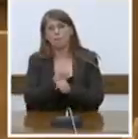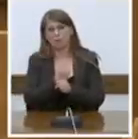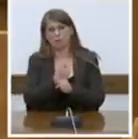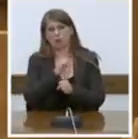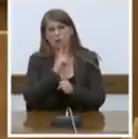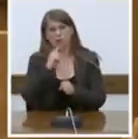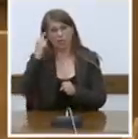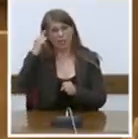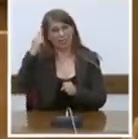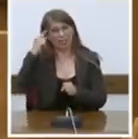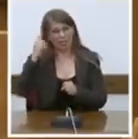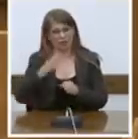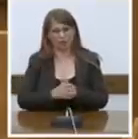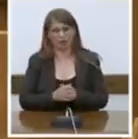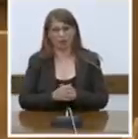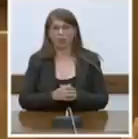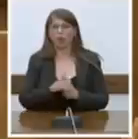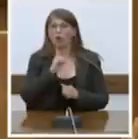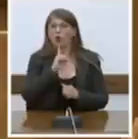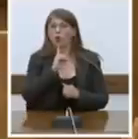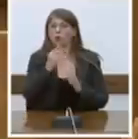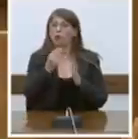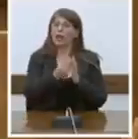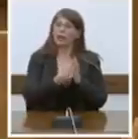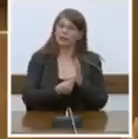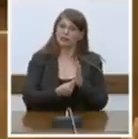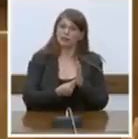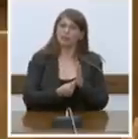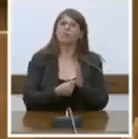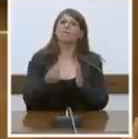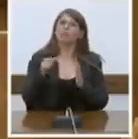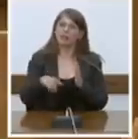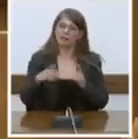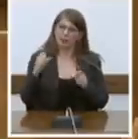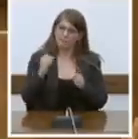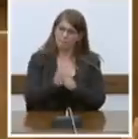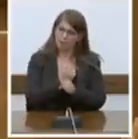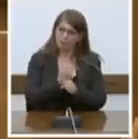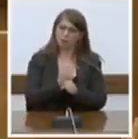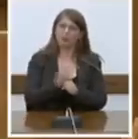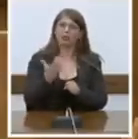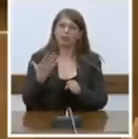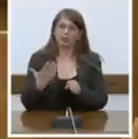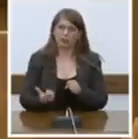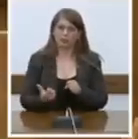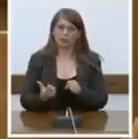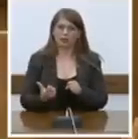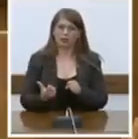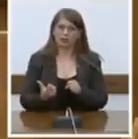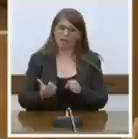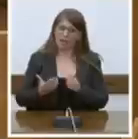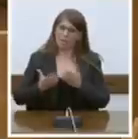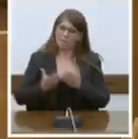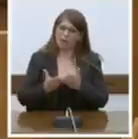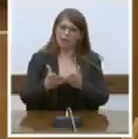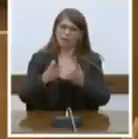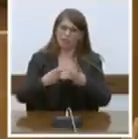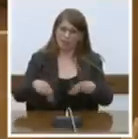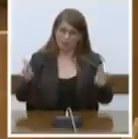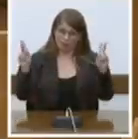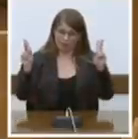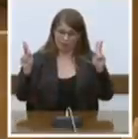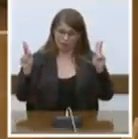ιδέες, όπως και οι αξίες. Έτσι επίμονη είναι και η πλεύση ελευθερίας που